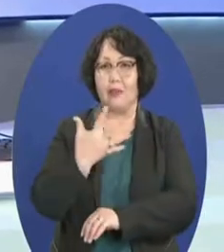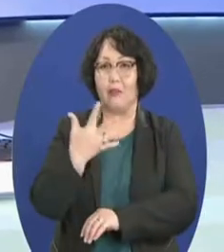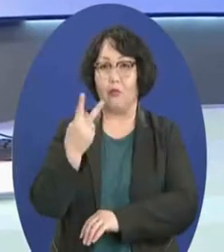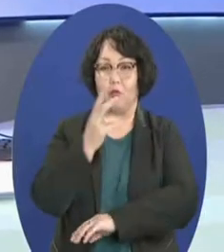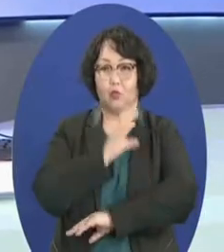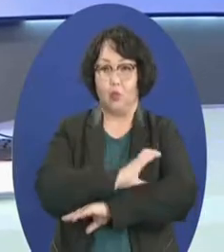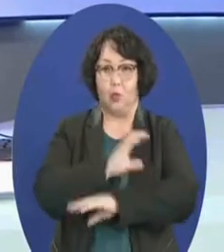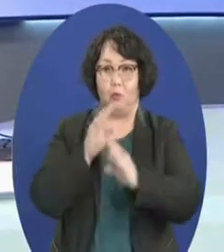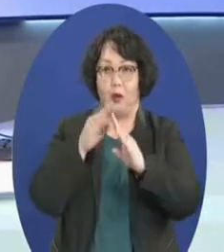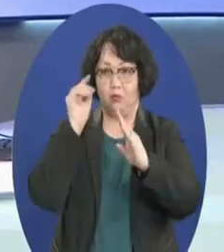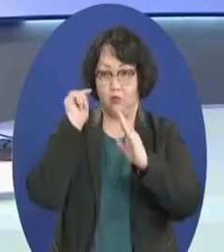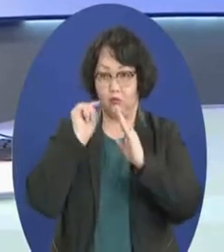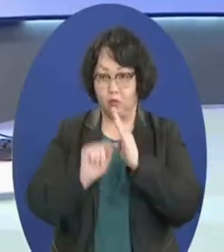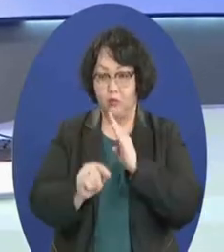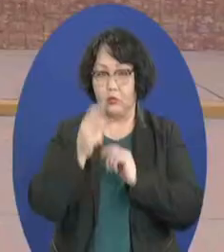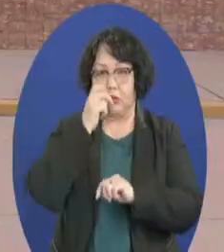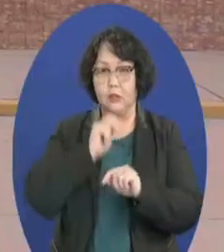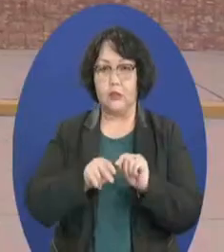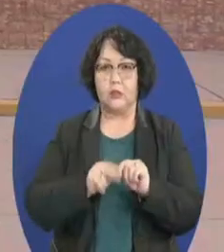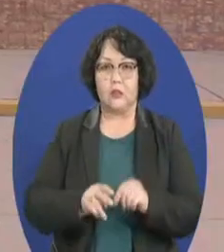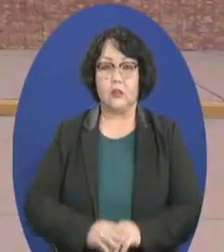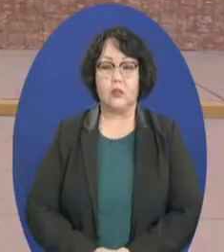сургууль дээр очисан юм.